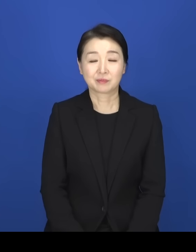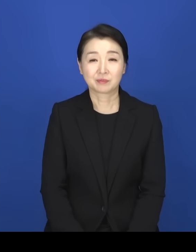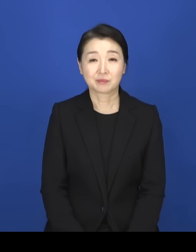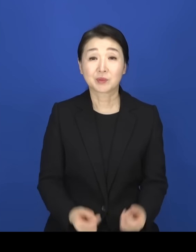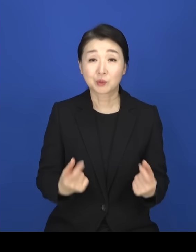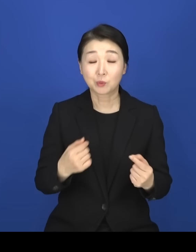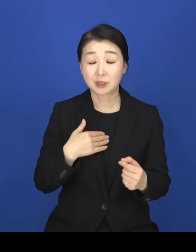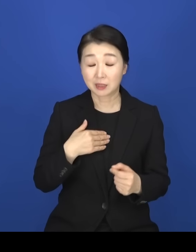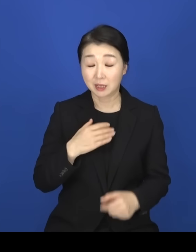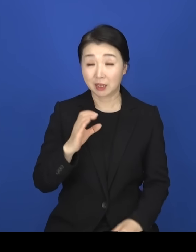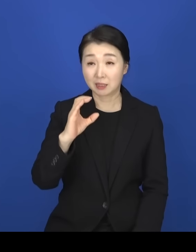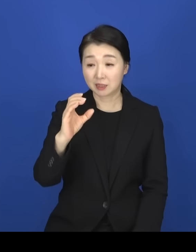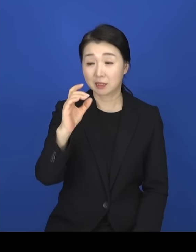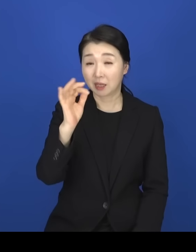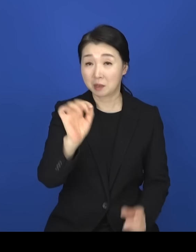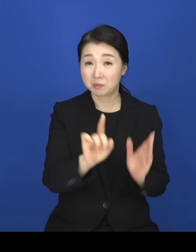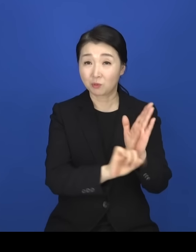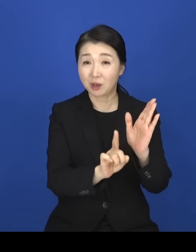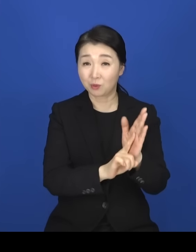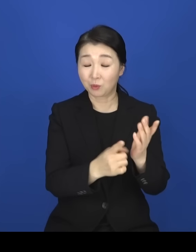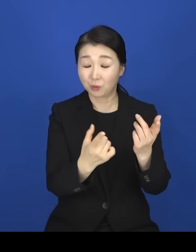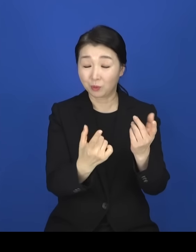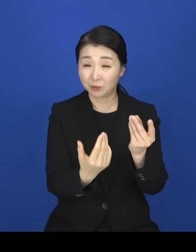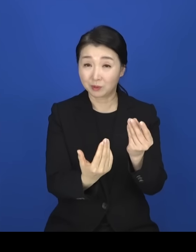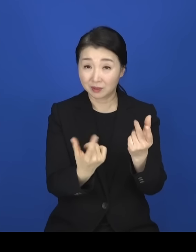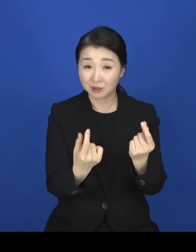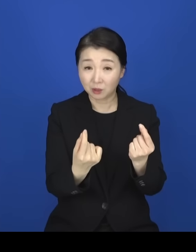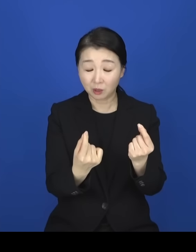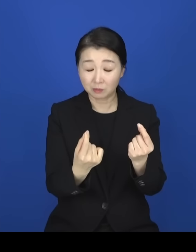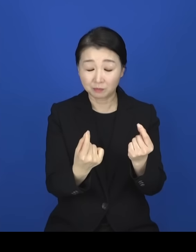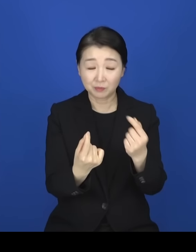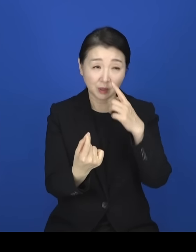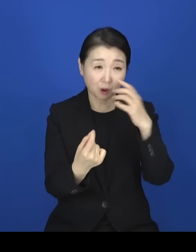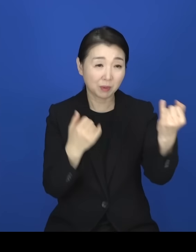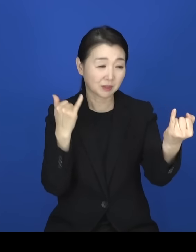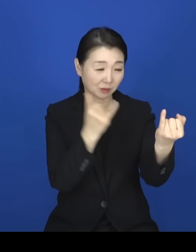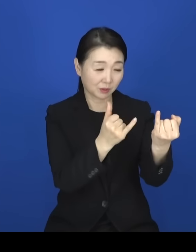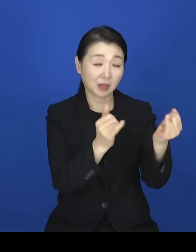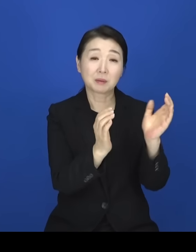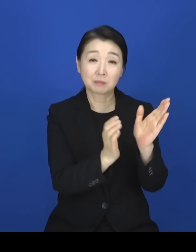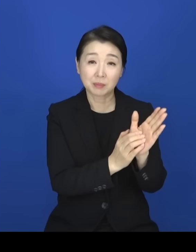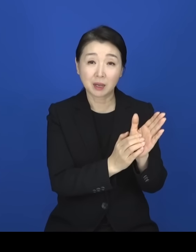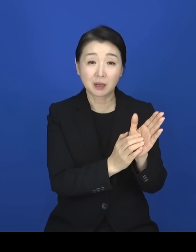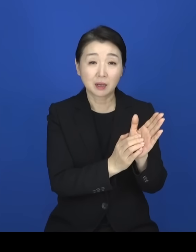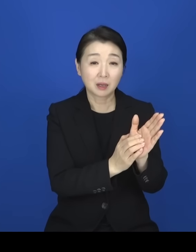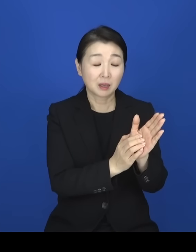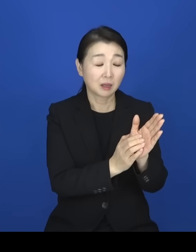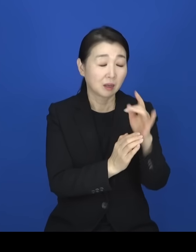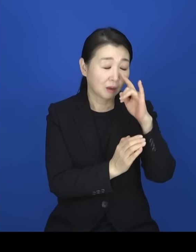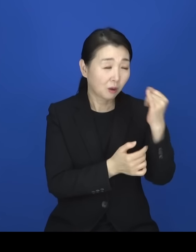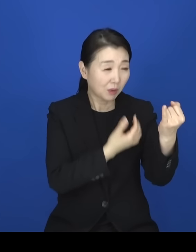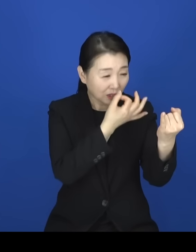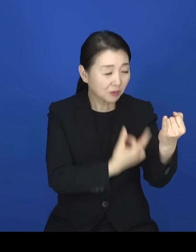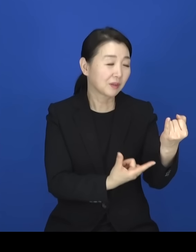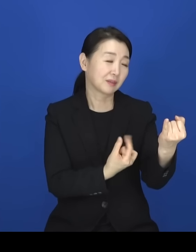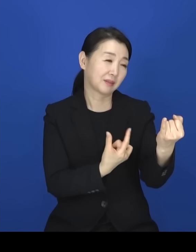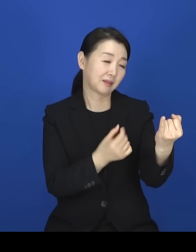마찬가지로 제가 CF 사건처럼 제가 어머니한테 작년에 기도해가지고 전화를 드려가지고 엄마 너무 힘들어